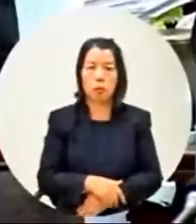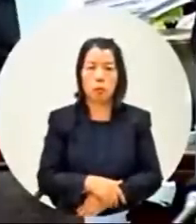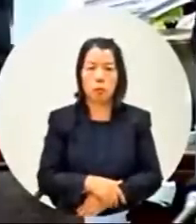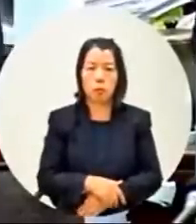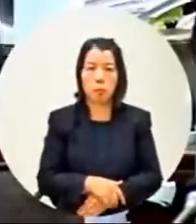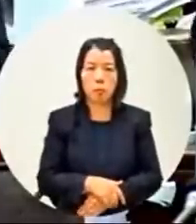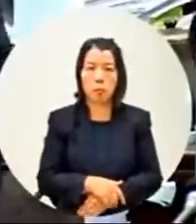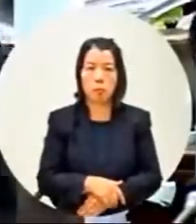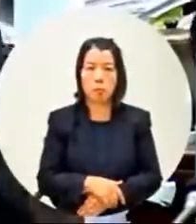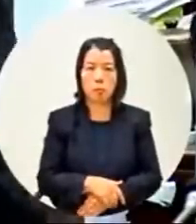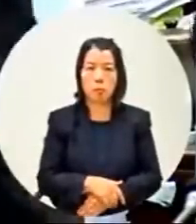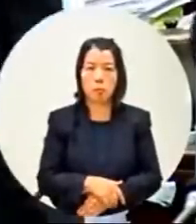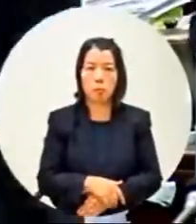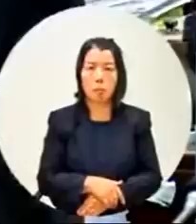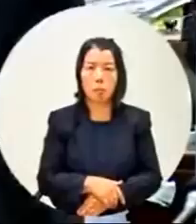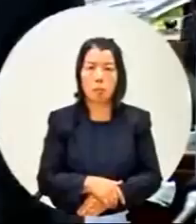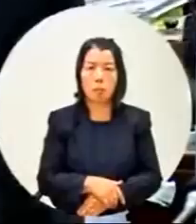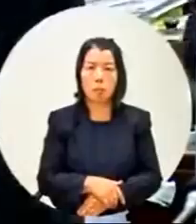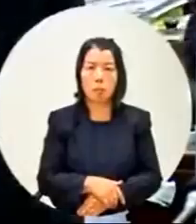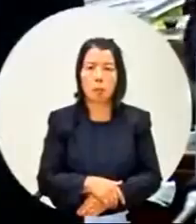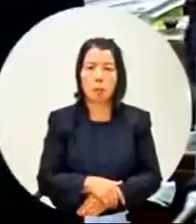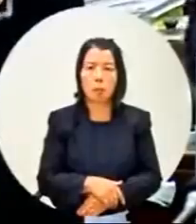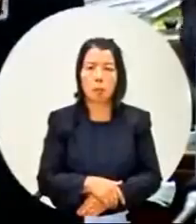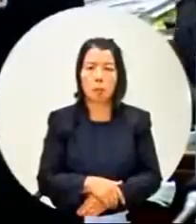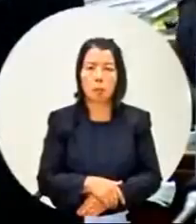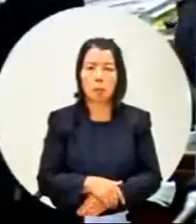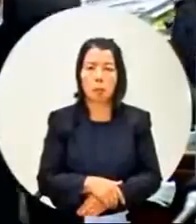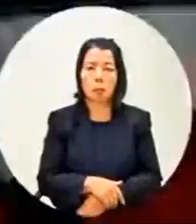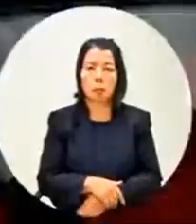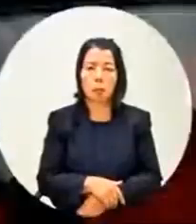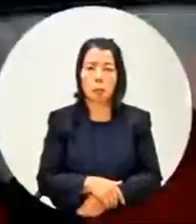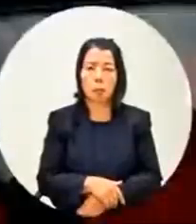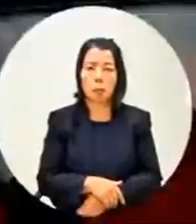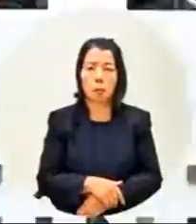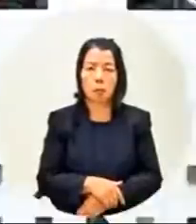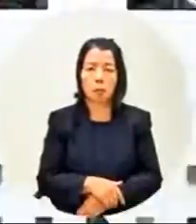好，谢谢黄议员。